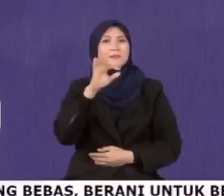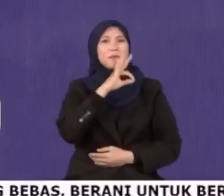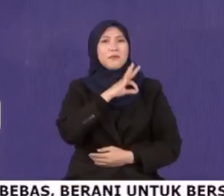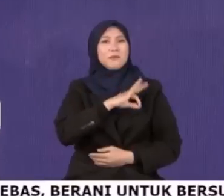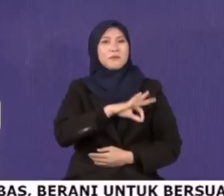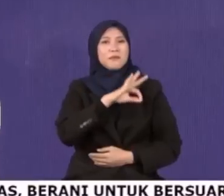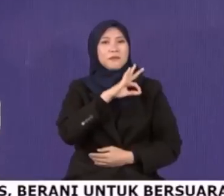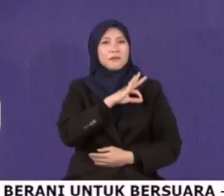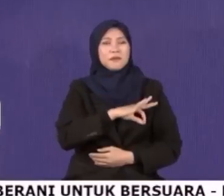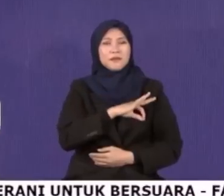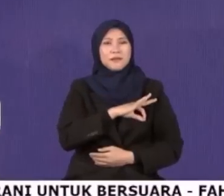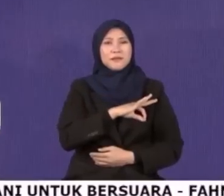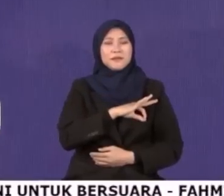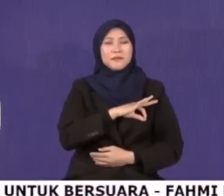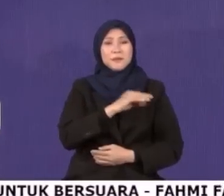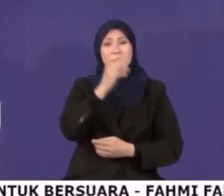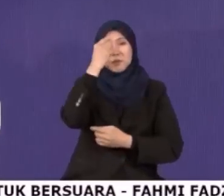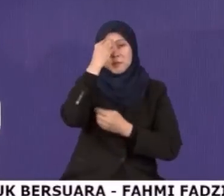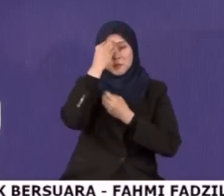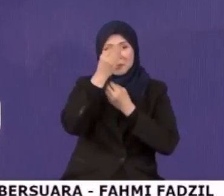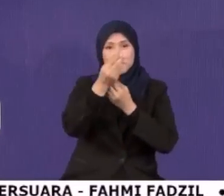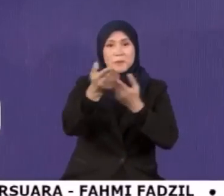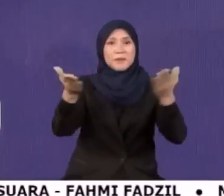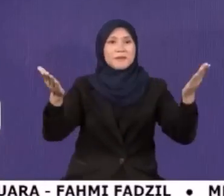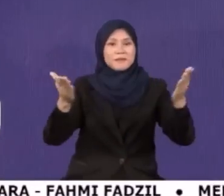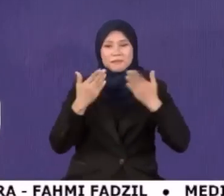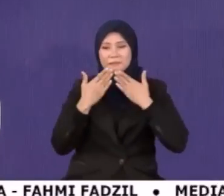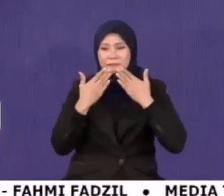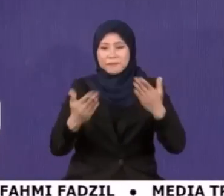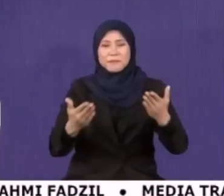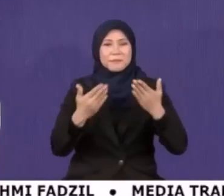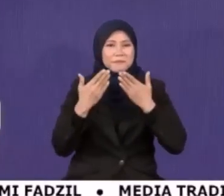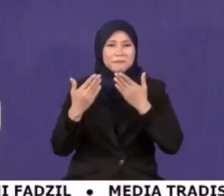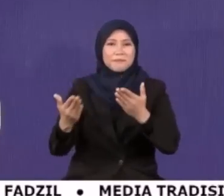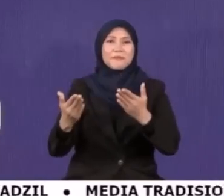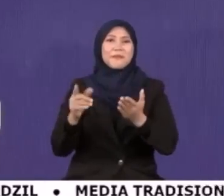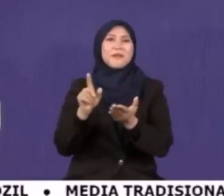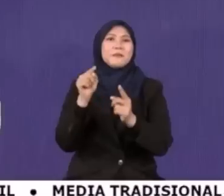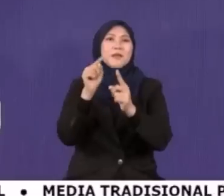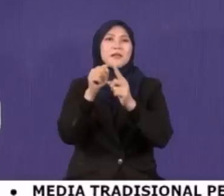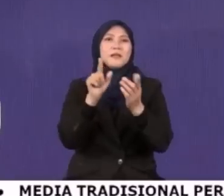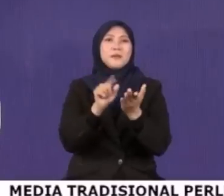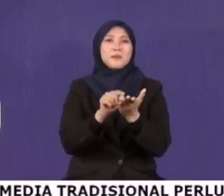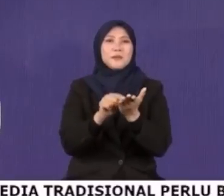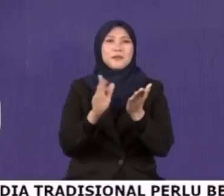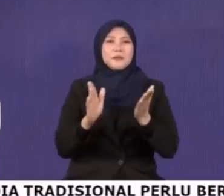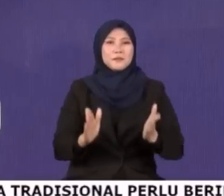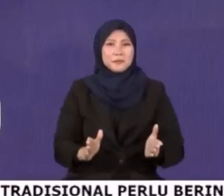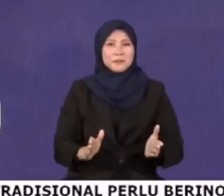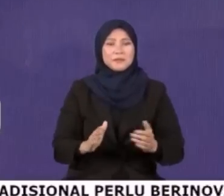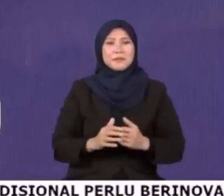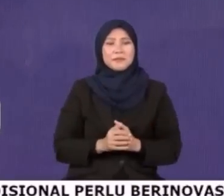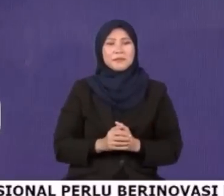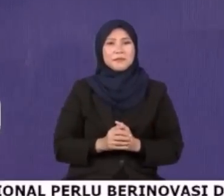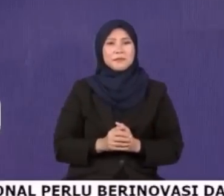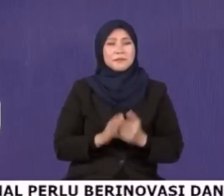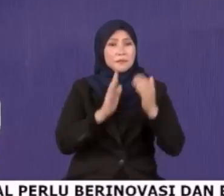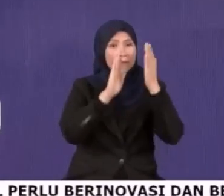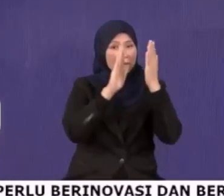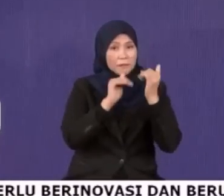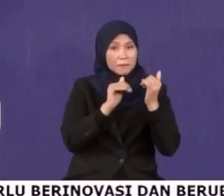untuk menyatakan penghargaan kita kepada mereka mudah-mudahan semangat